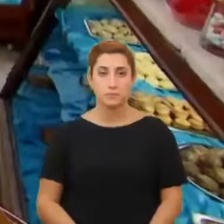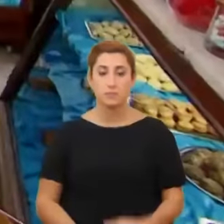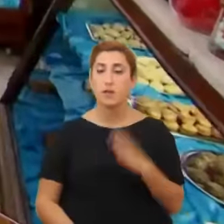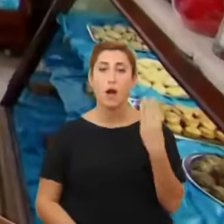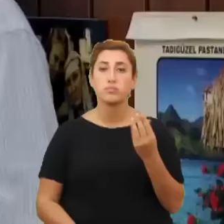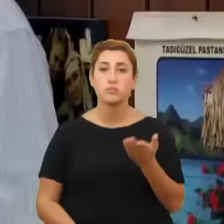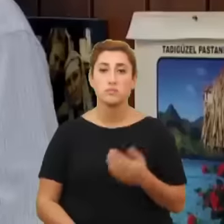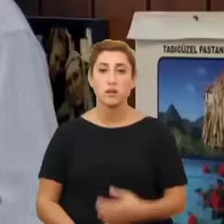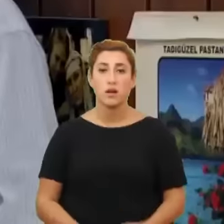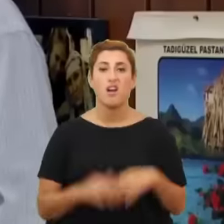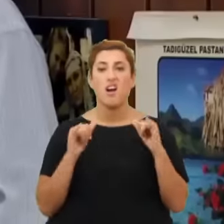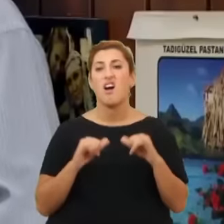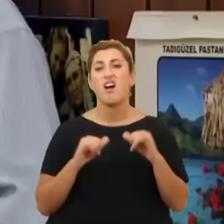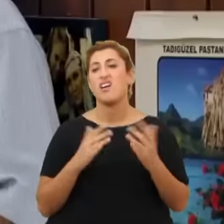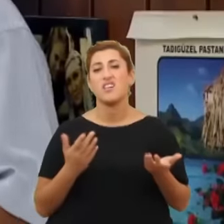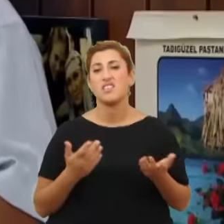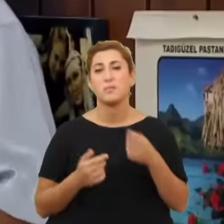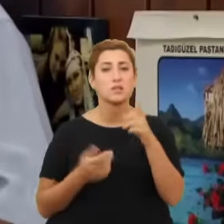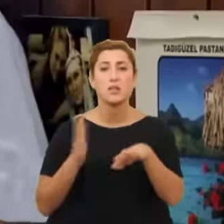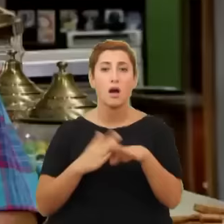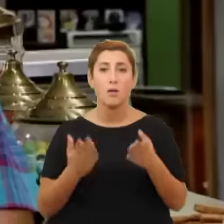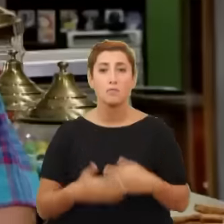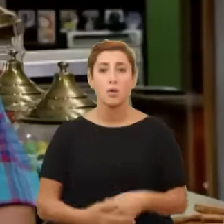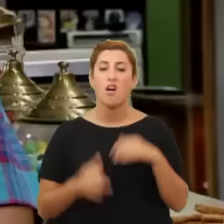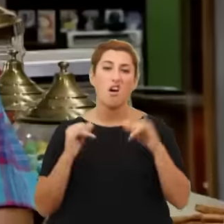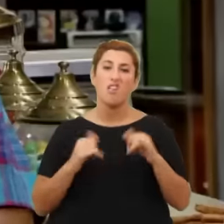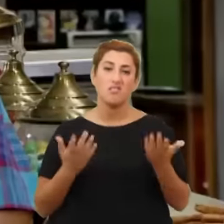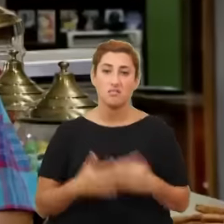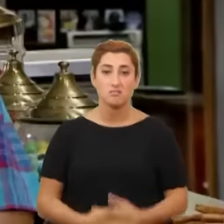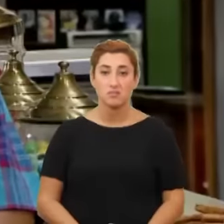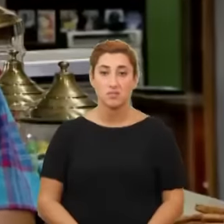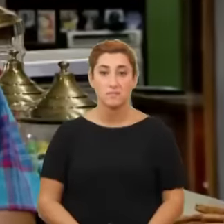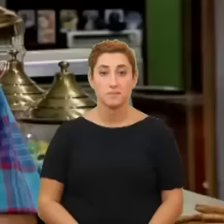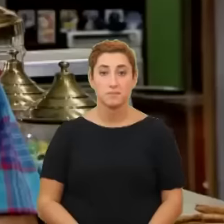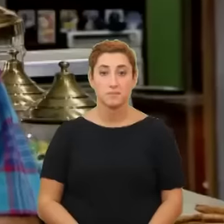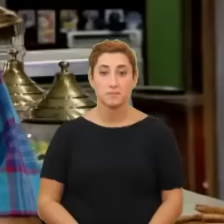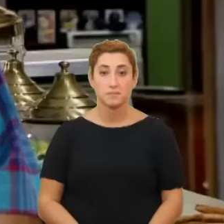Ne yapıyor be ya? Aynı be ya. Sen ne yapıyorsun? Aynı be ya.